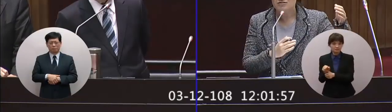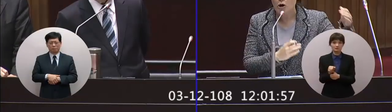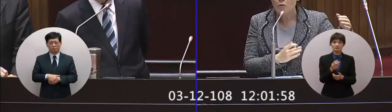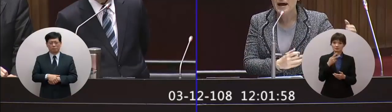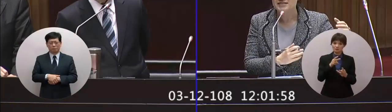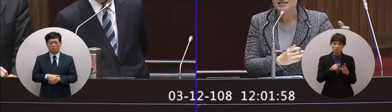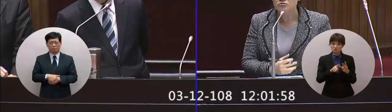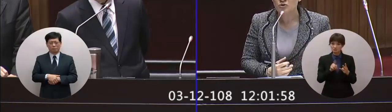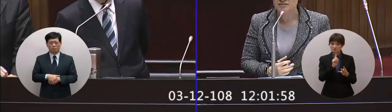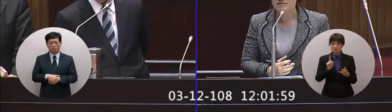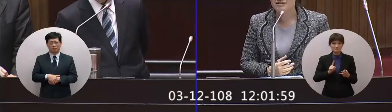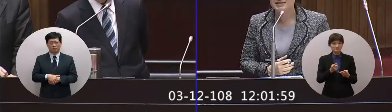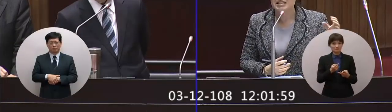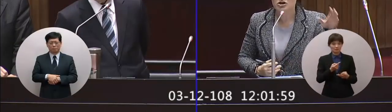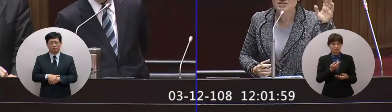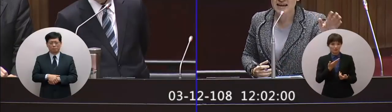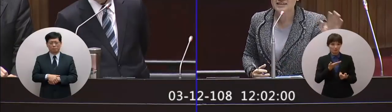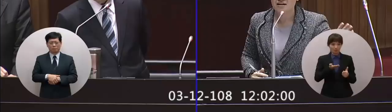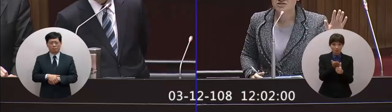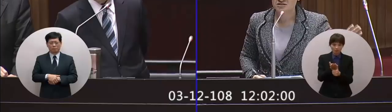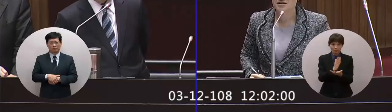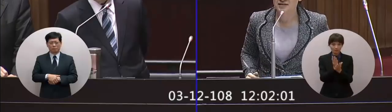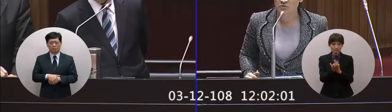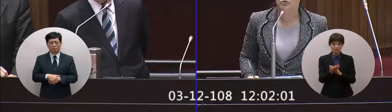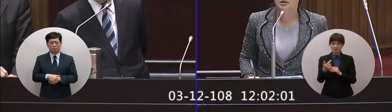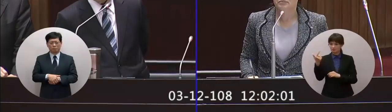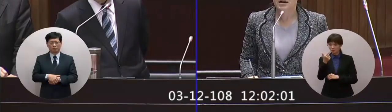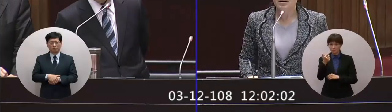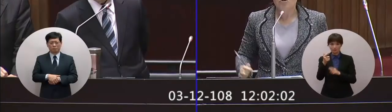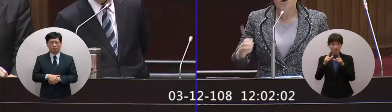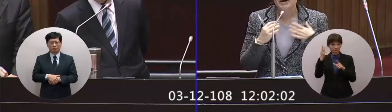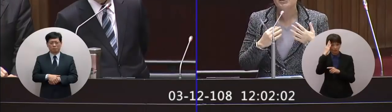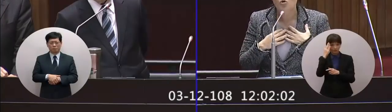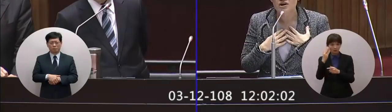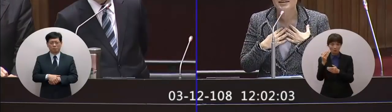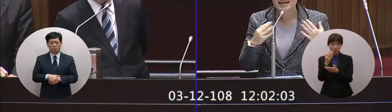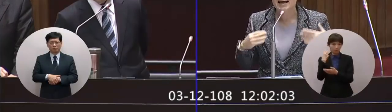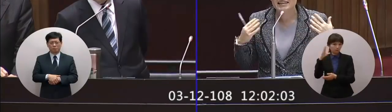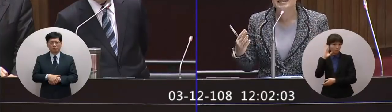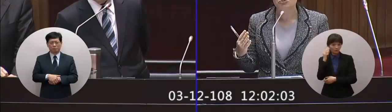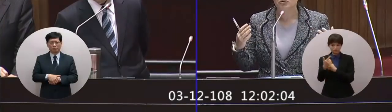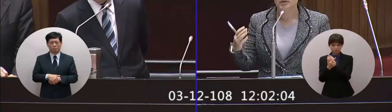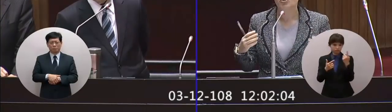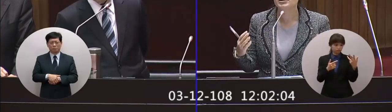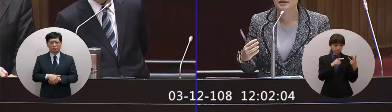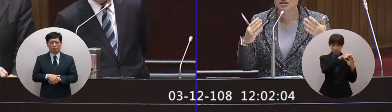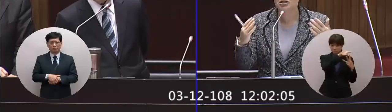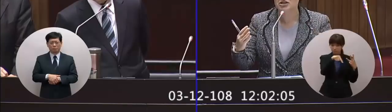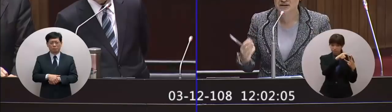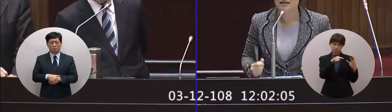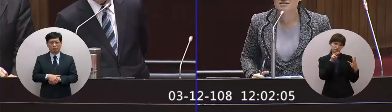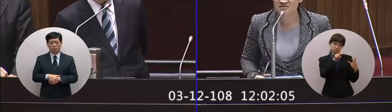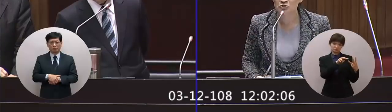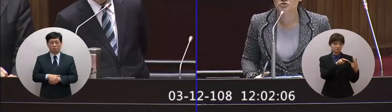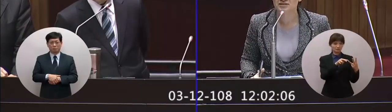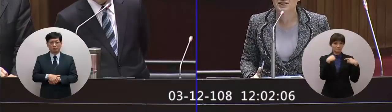条头版的新闻，其中三条是这个领域的。那我们的国人在看新闻，我们获得的是